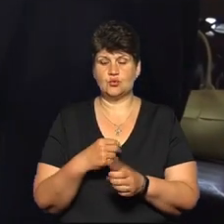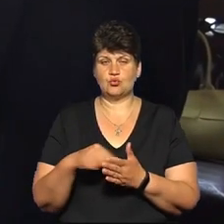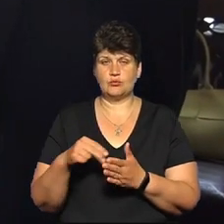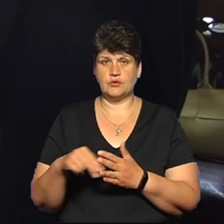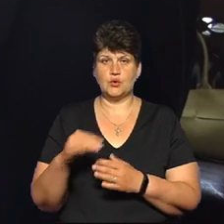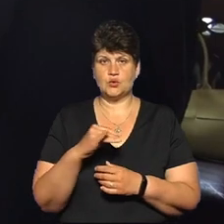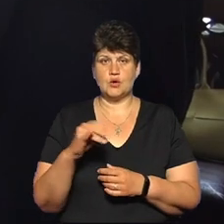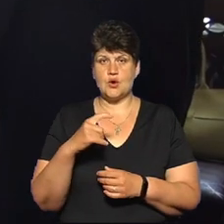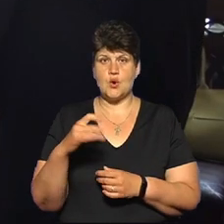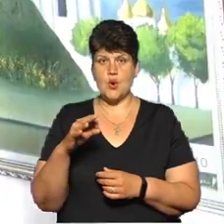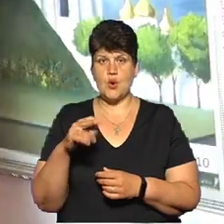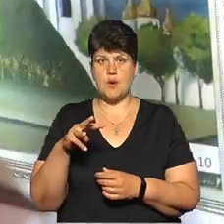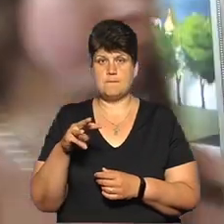Хоміцький.